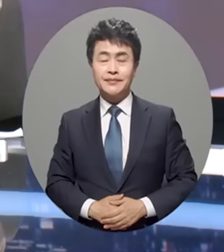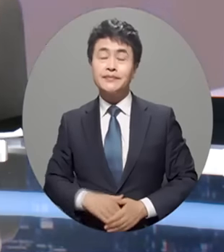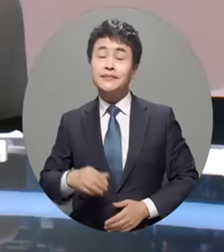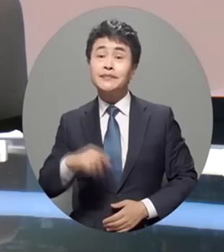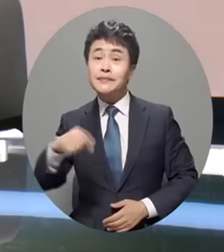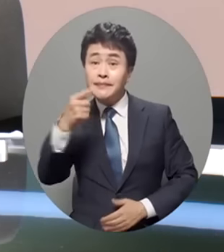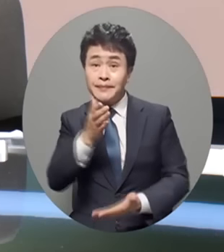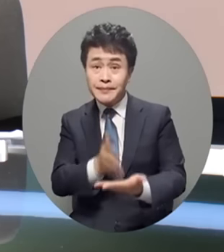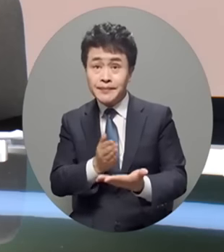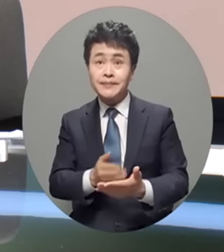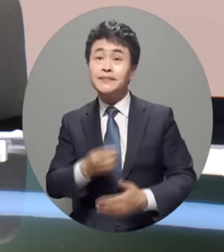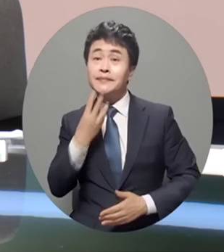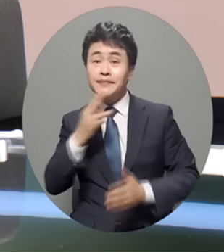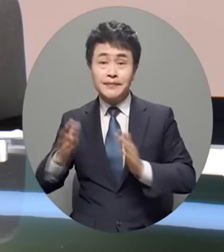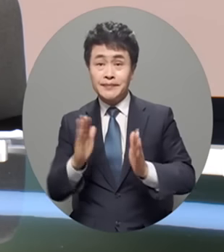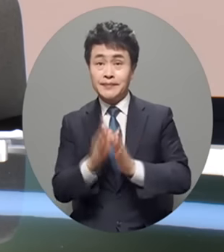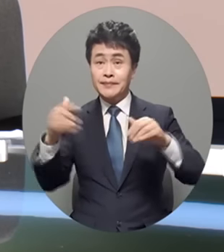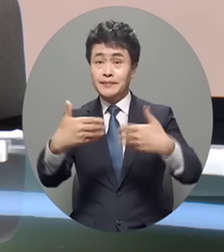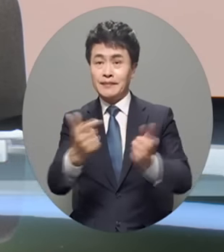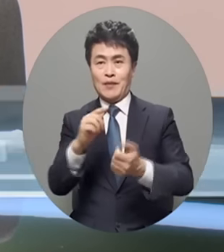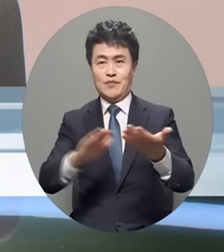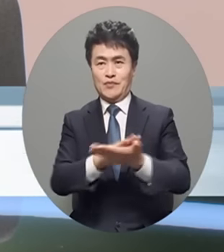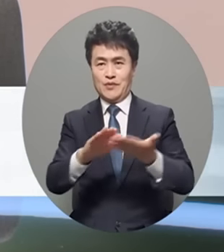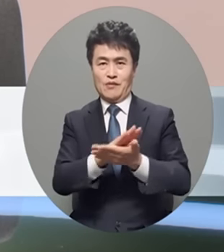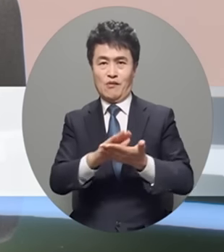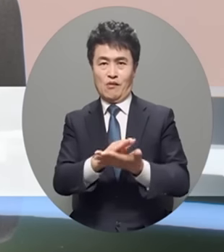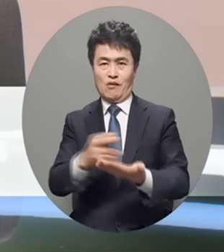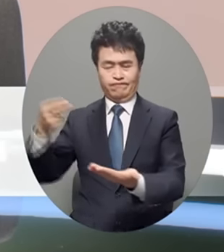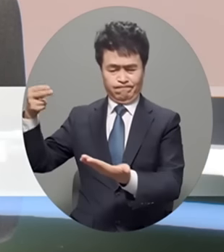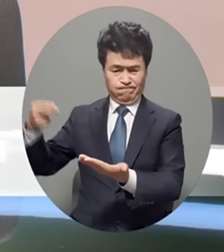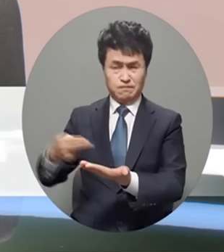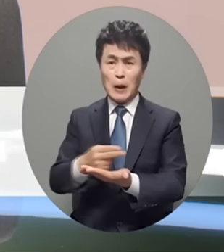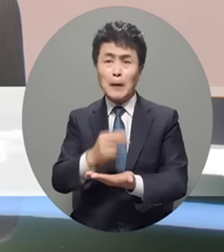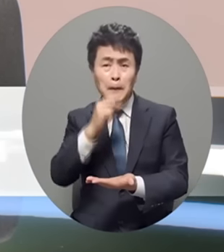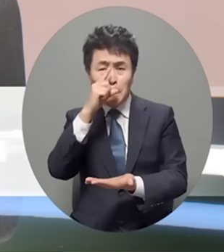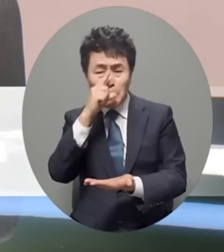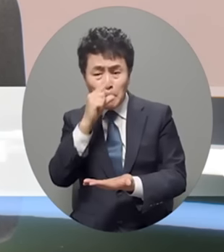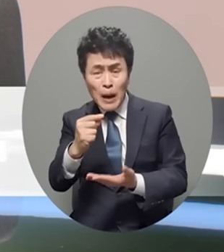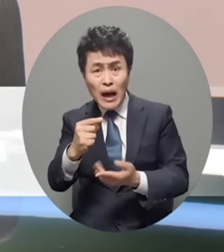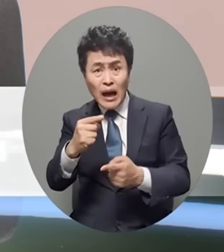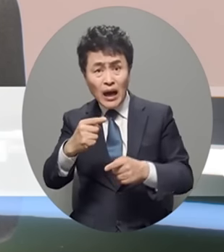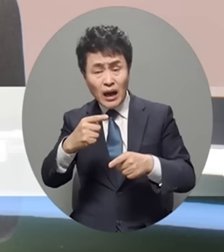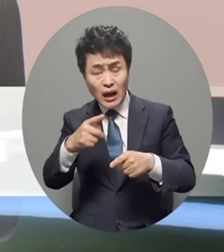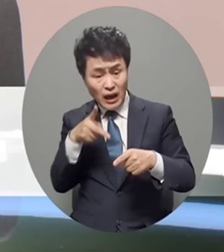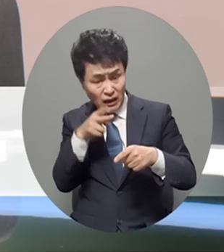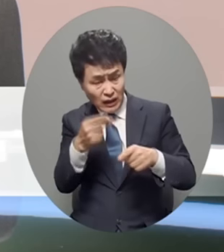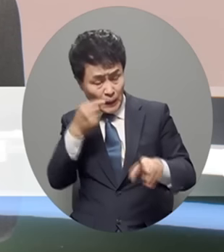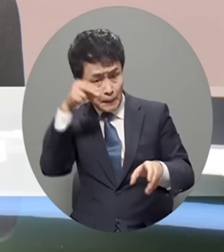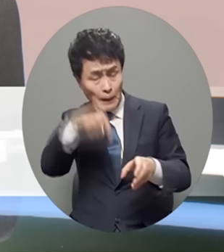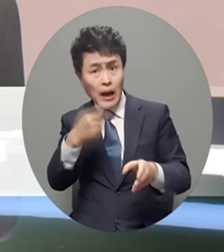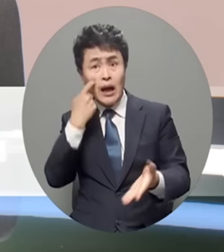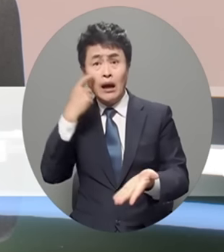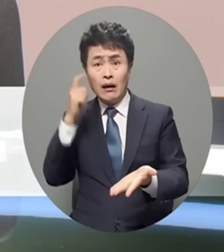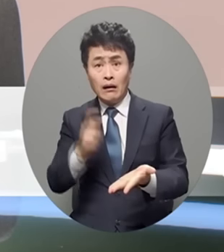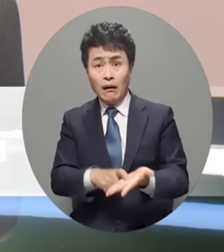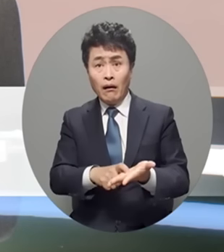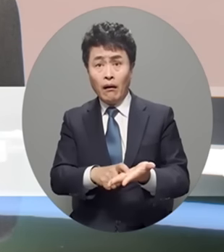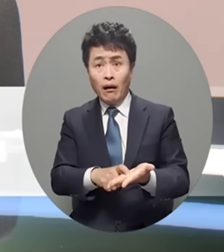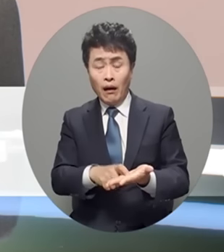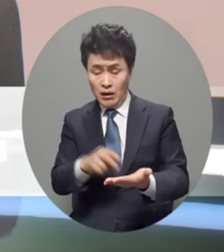다음 소식입니다. 경기 화성시의 한 놀이터에 있는 미끄럼틀에 뾰족한 가위가 꽂혀있는 채로 발견됐습니다.